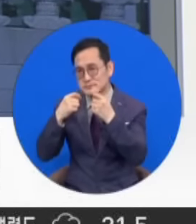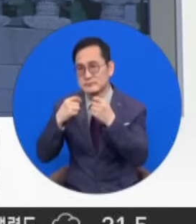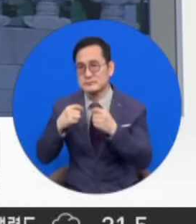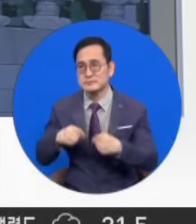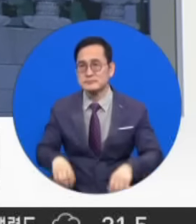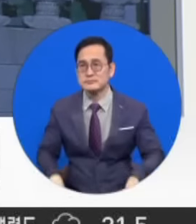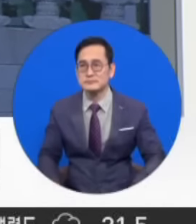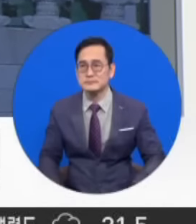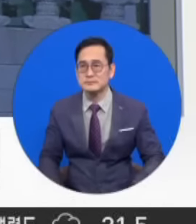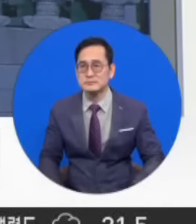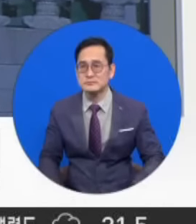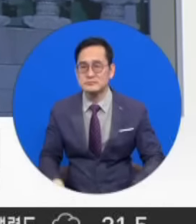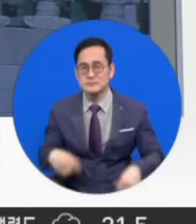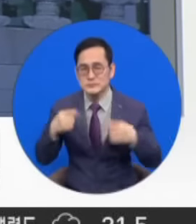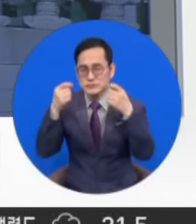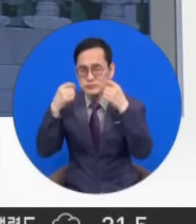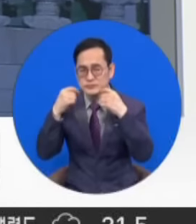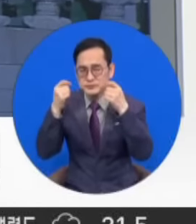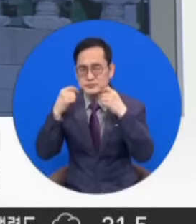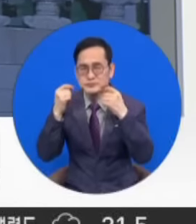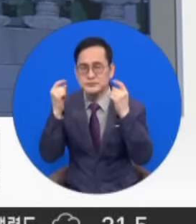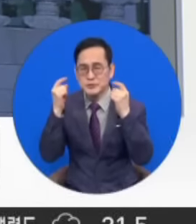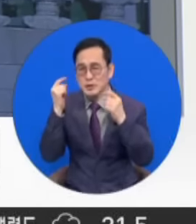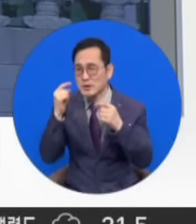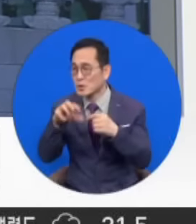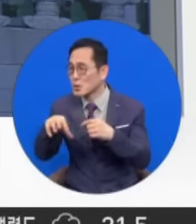복도엔 간간이 울음소리가 울려 퍼졌다.